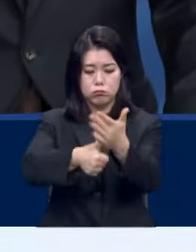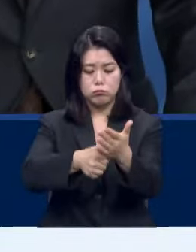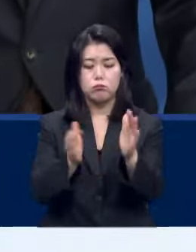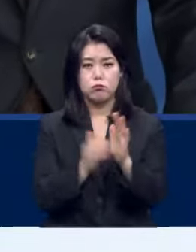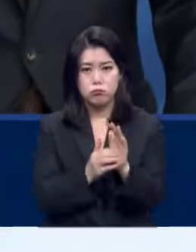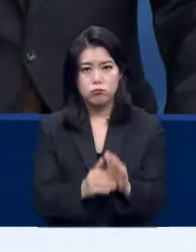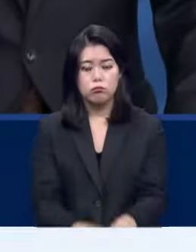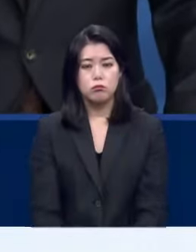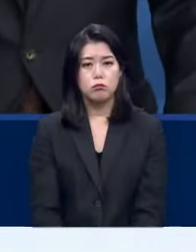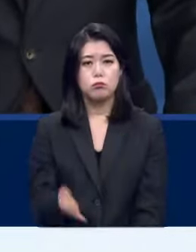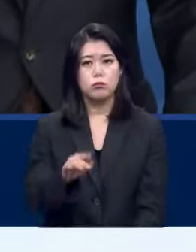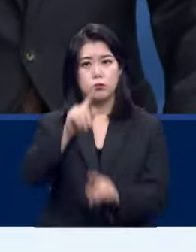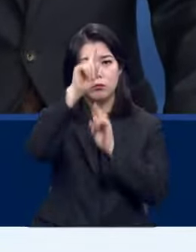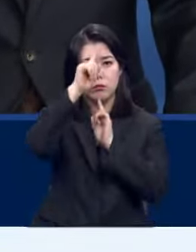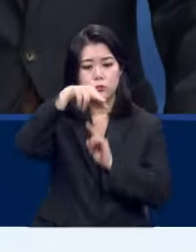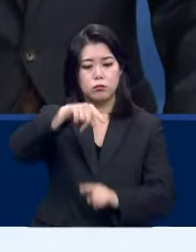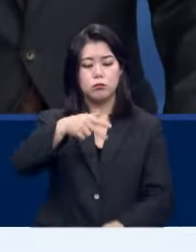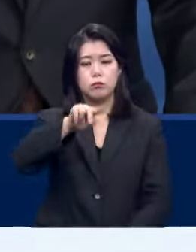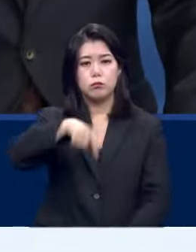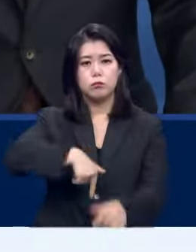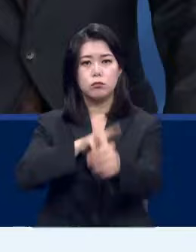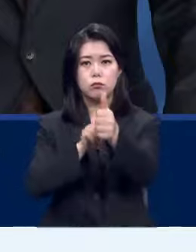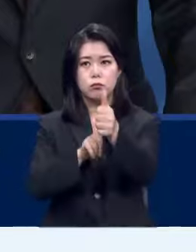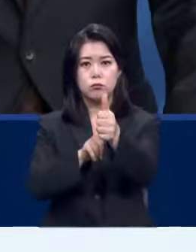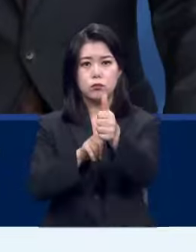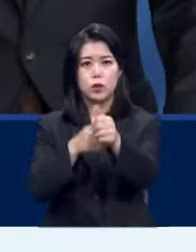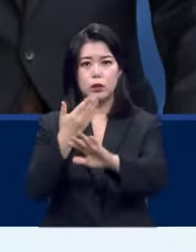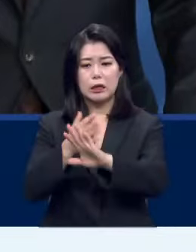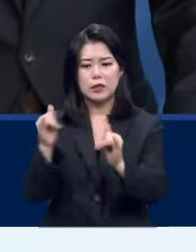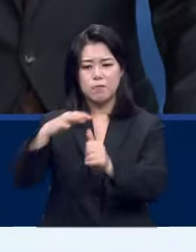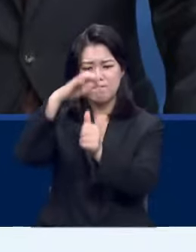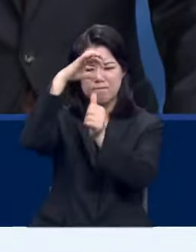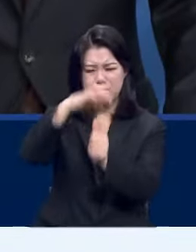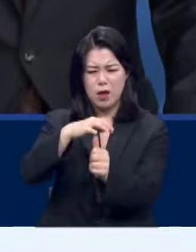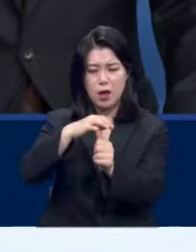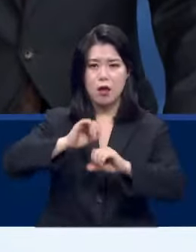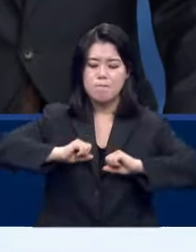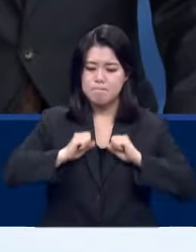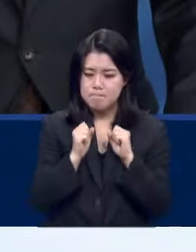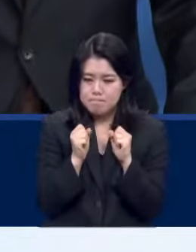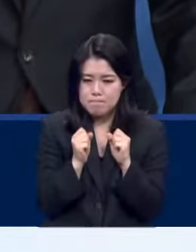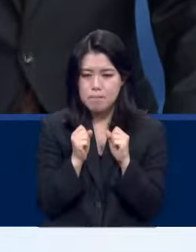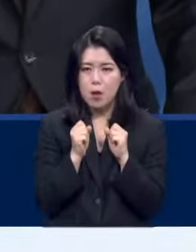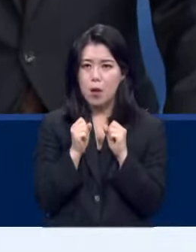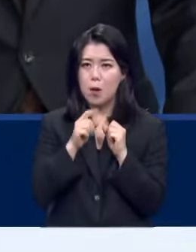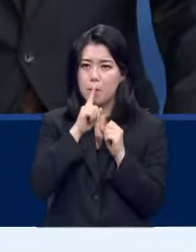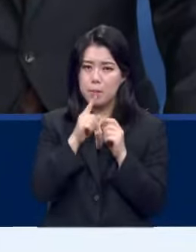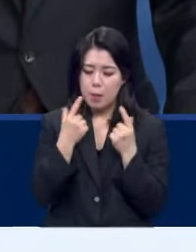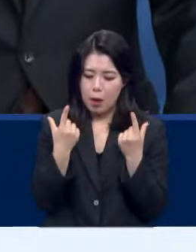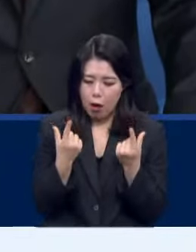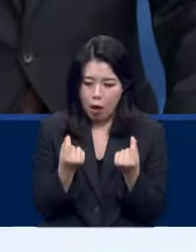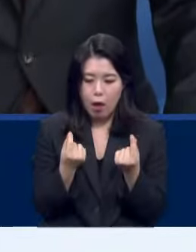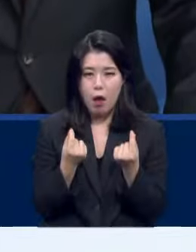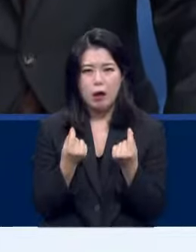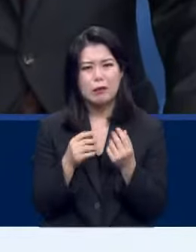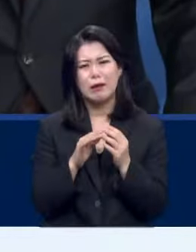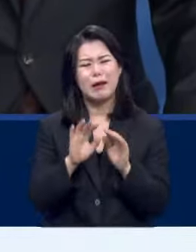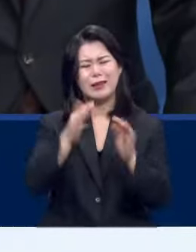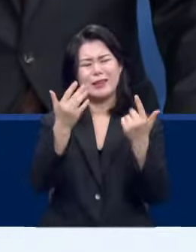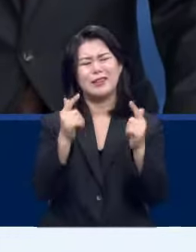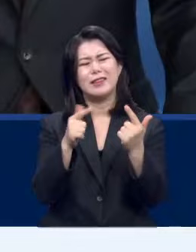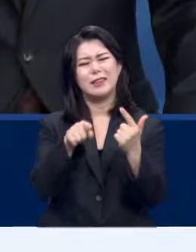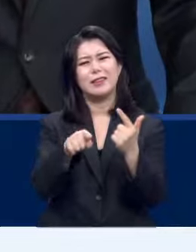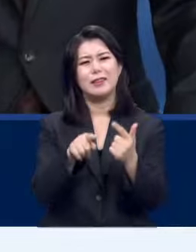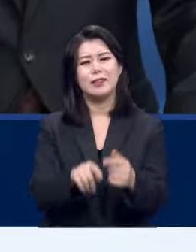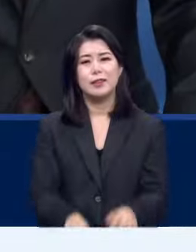겁니다 근데 이준석 대표가 아까도 말했지만 누군가의 압력을 받고 여기에 굴하거나 여기에서 말을 쫓아가 주거나 할 사람이 아니라는